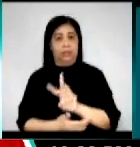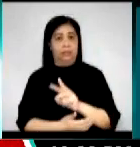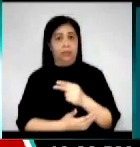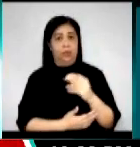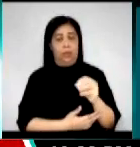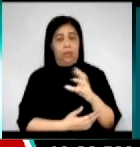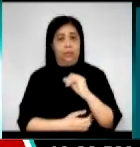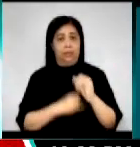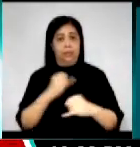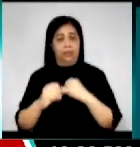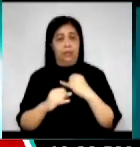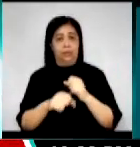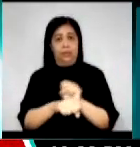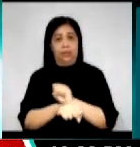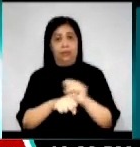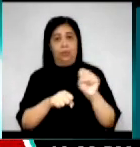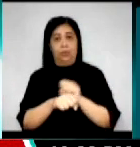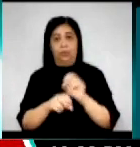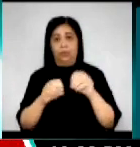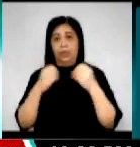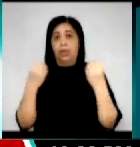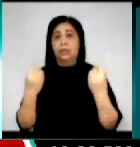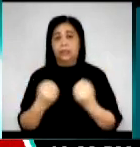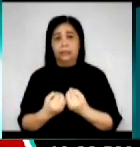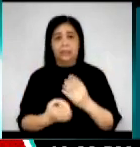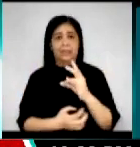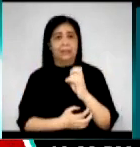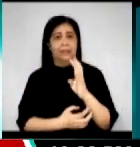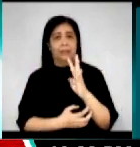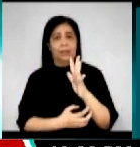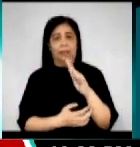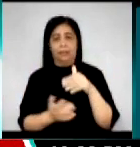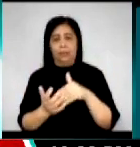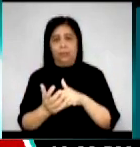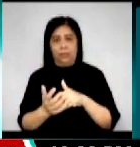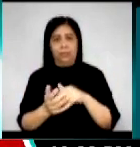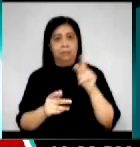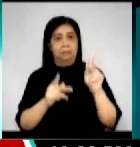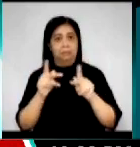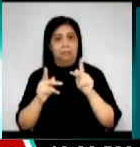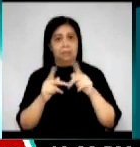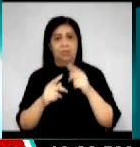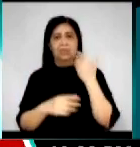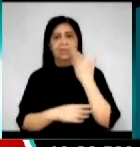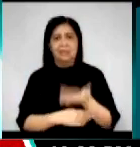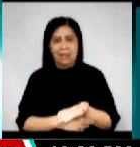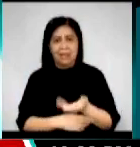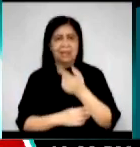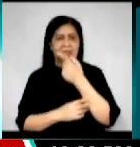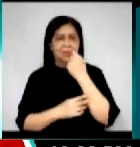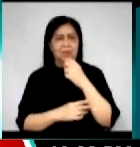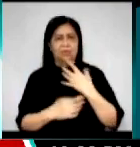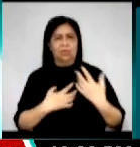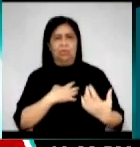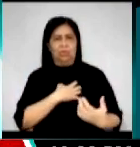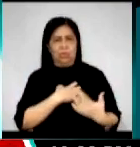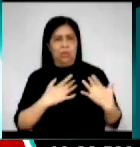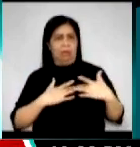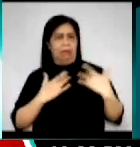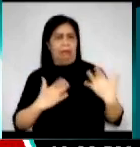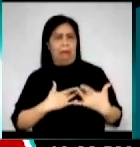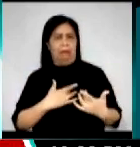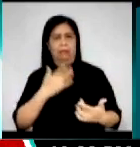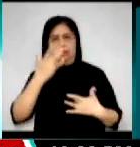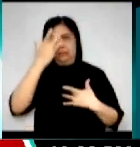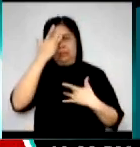International Labor Organization, 745,000 na tao ang nasawi dahil sa stroke at heart disease na konektado